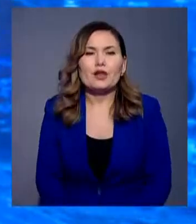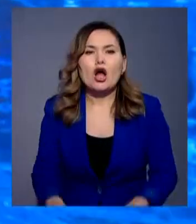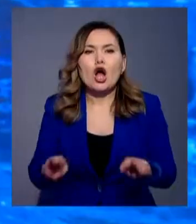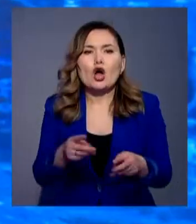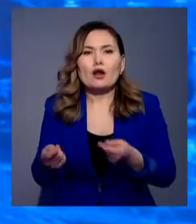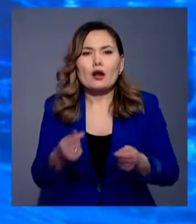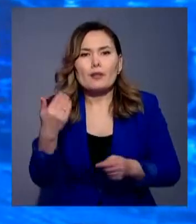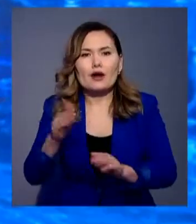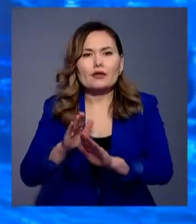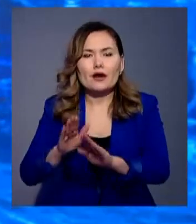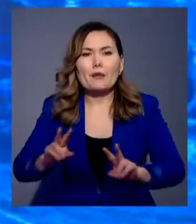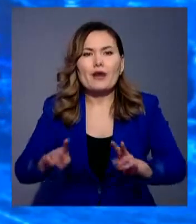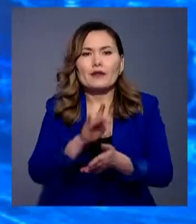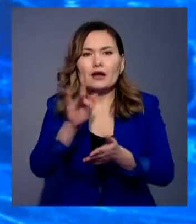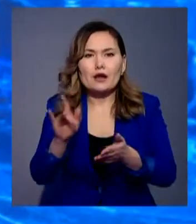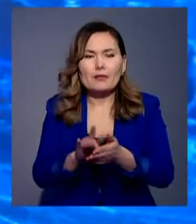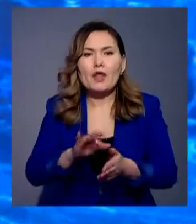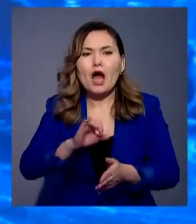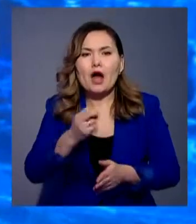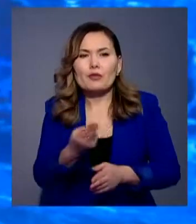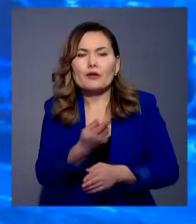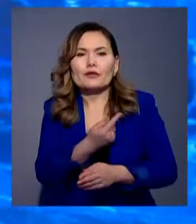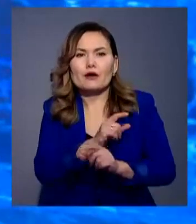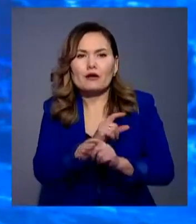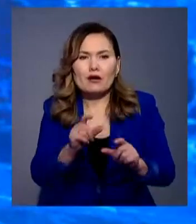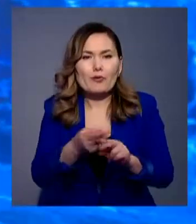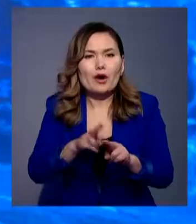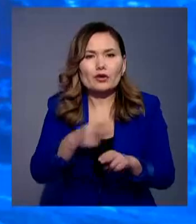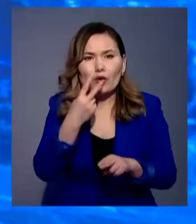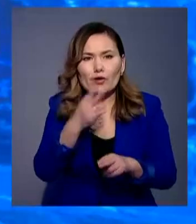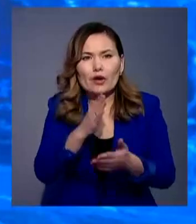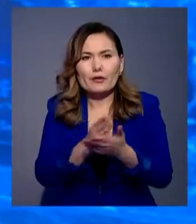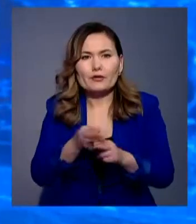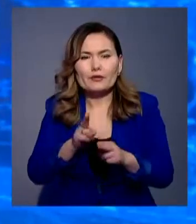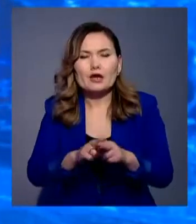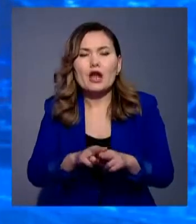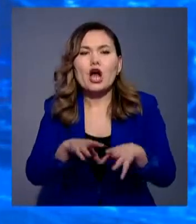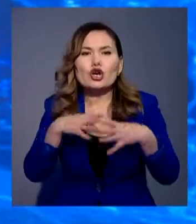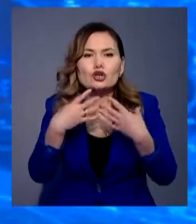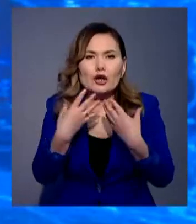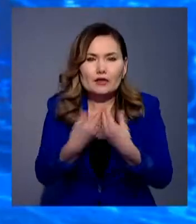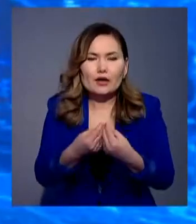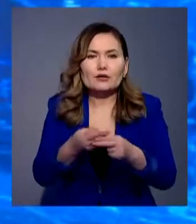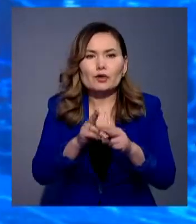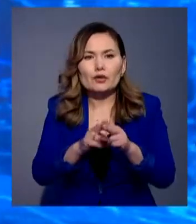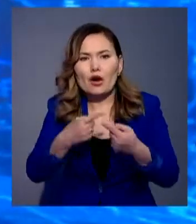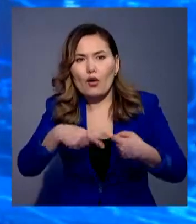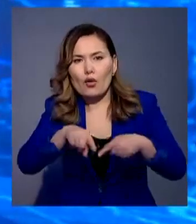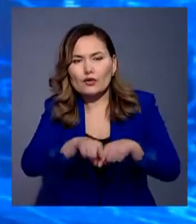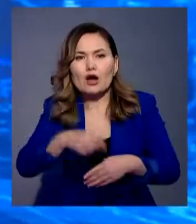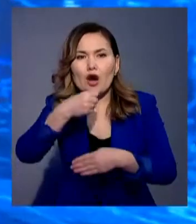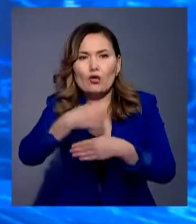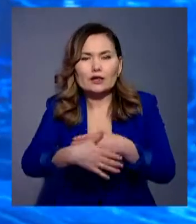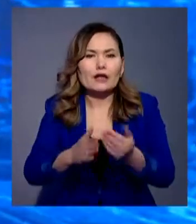Үкімет басшысының орынбасары елорданың бірқатар әлеуметтік нысанын аралап көрді. Ералы Тоғжанов алдымен жанұя отбасылық институтын